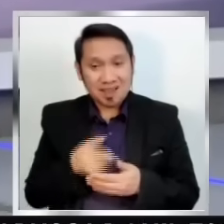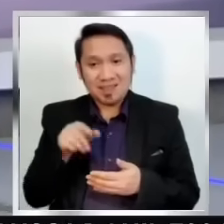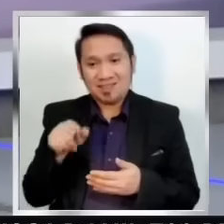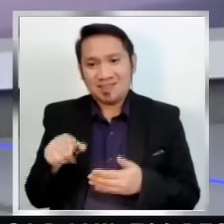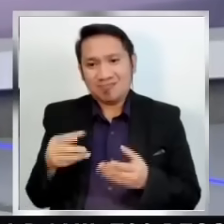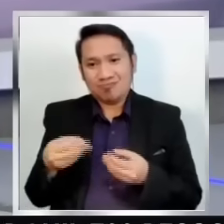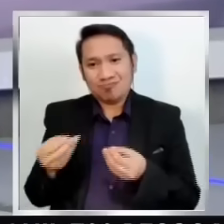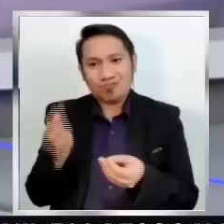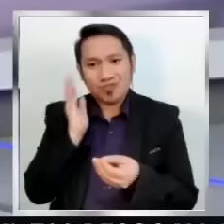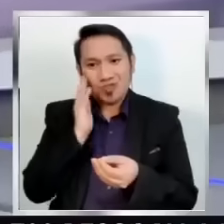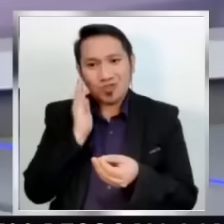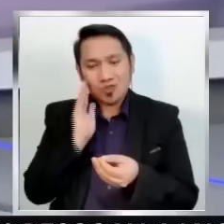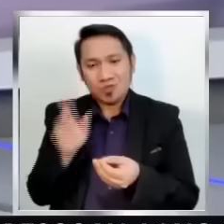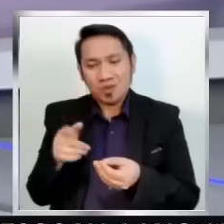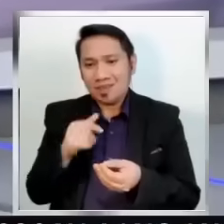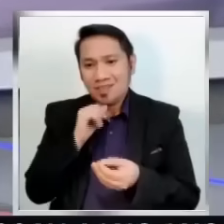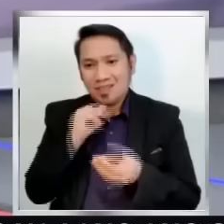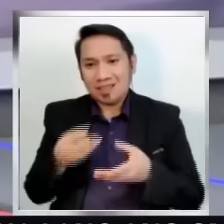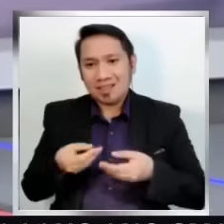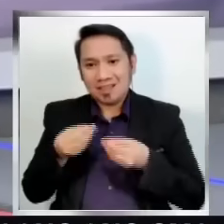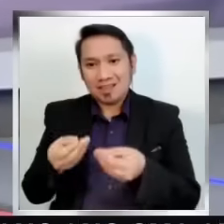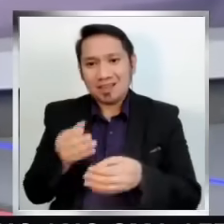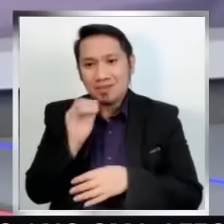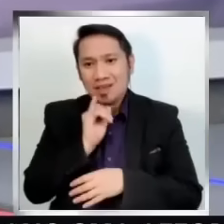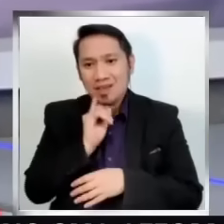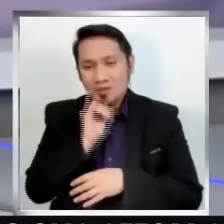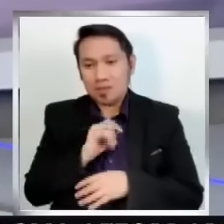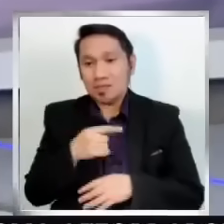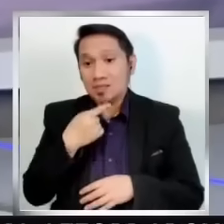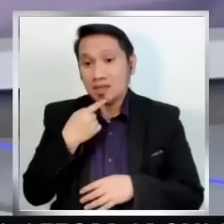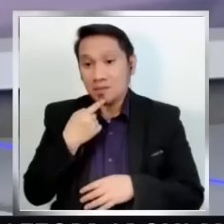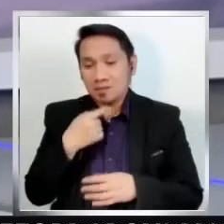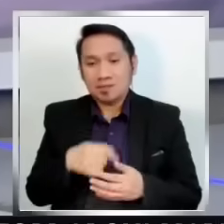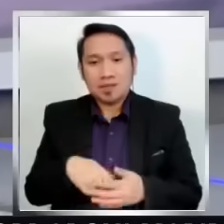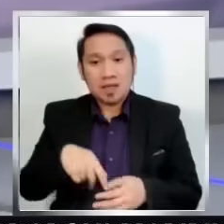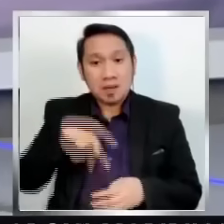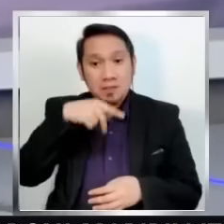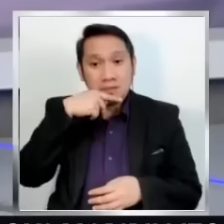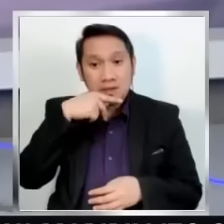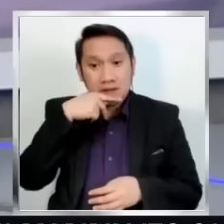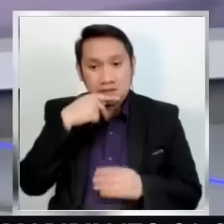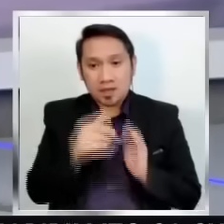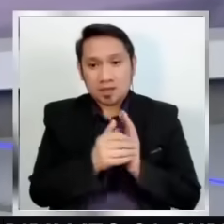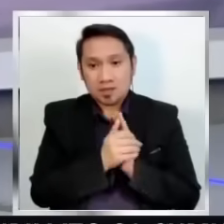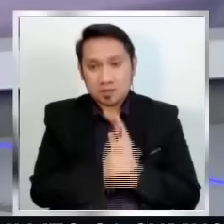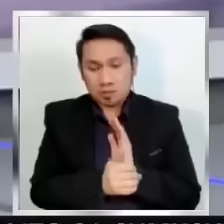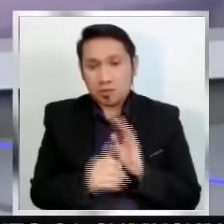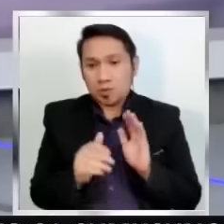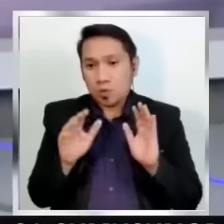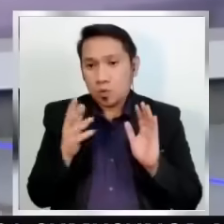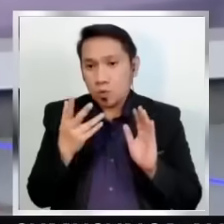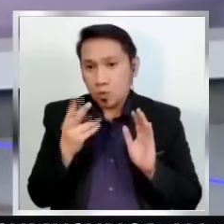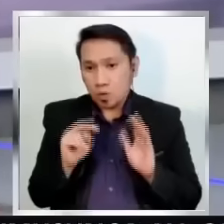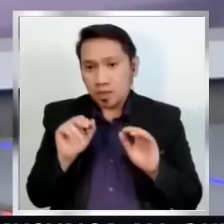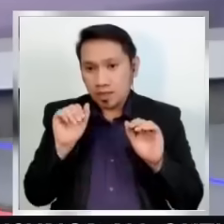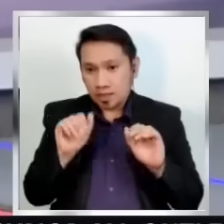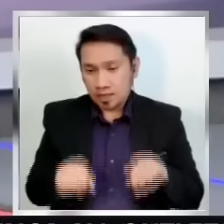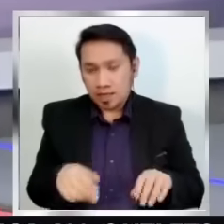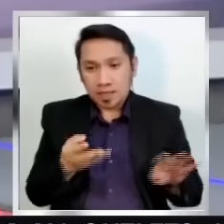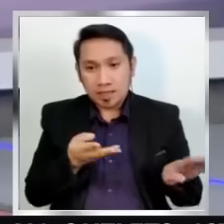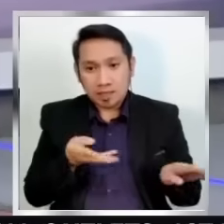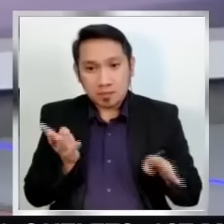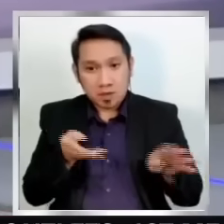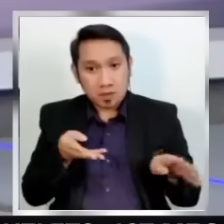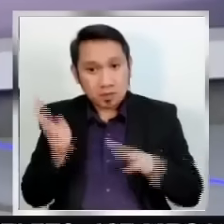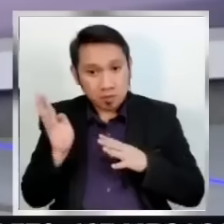cream. Sabi naman ng isang privacy expert, may ilang pagkakataon lang kung kailan pwedeng i-upload ang larawan ng isang